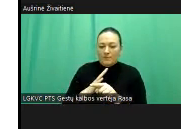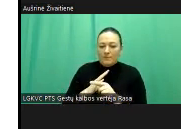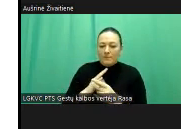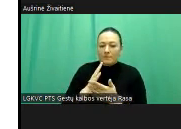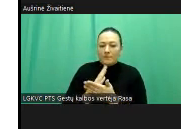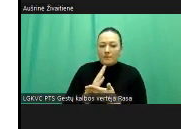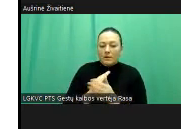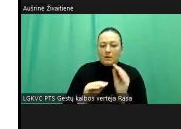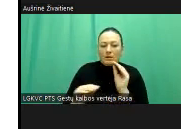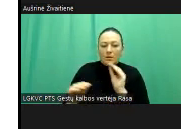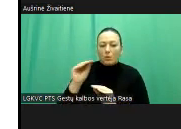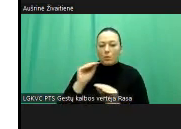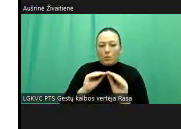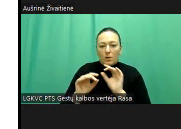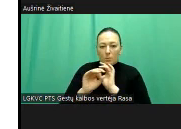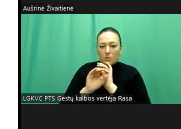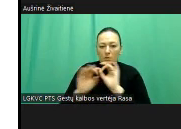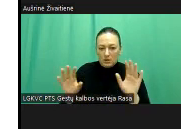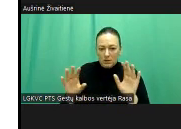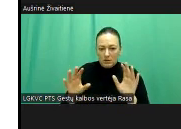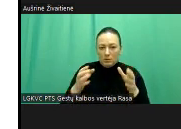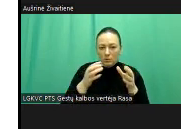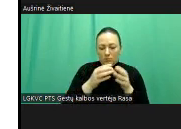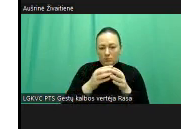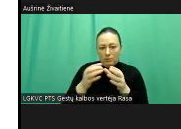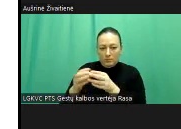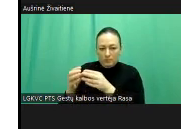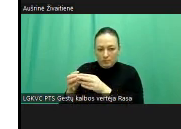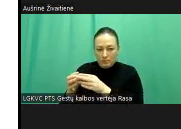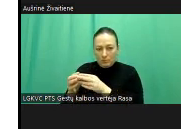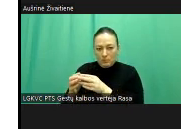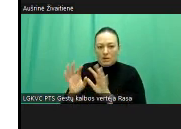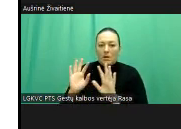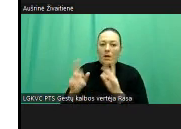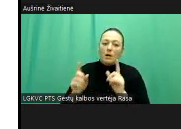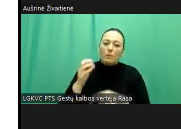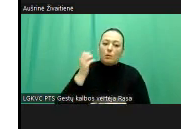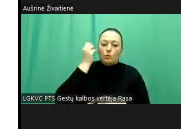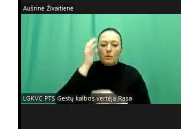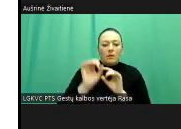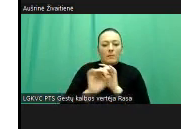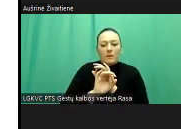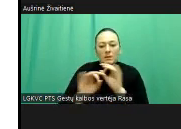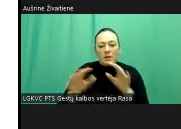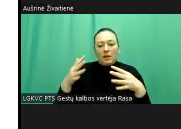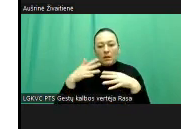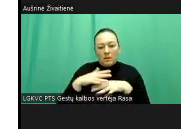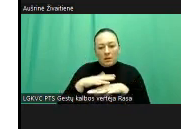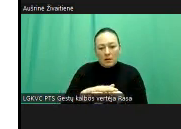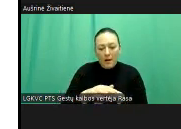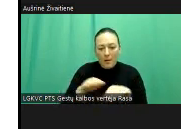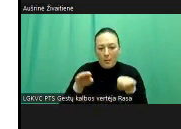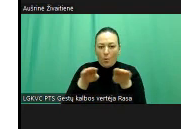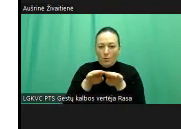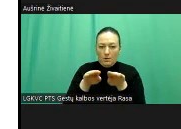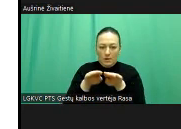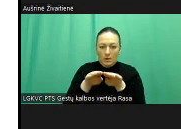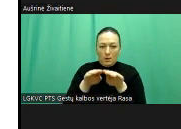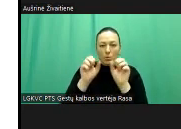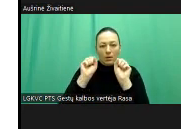yra kuriamas skirtingos kategorijos arba suprantami skirtingi integravimo lygiai, kurie